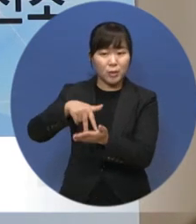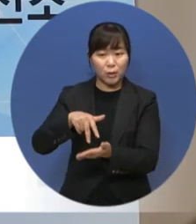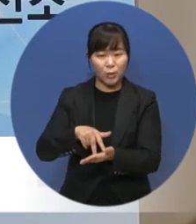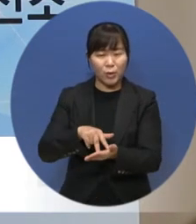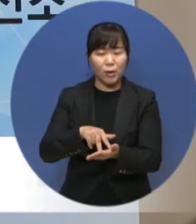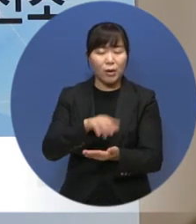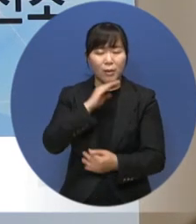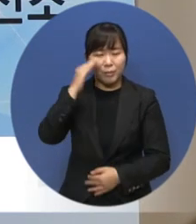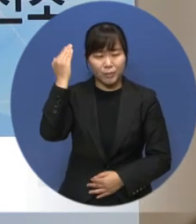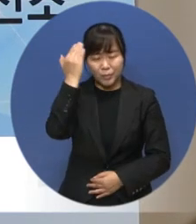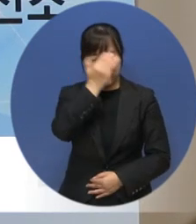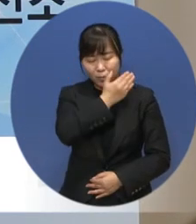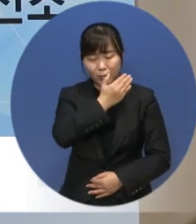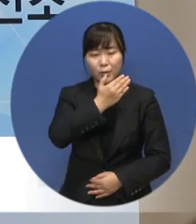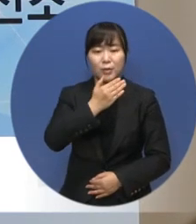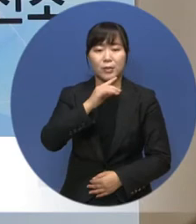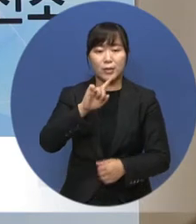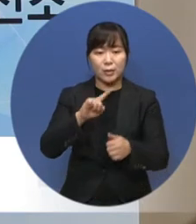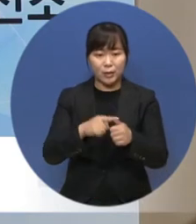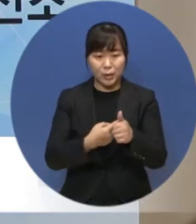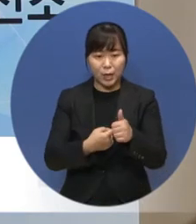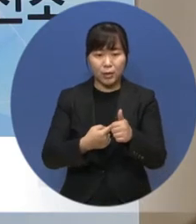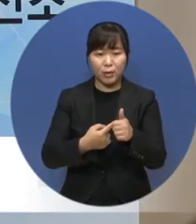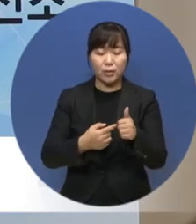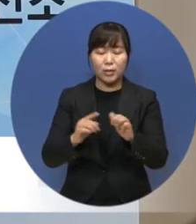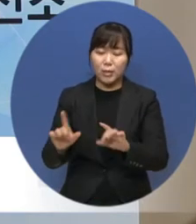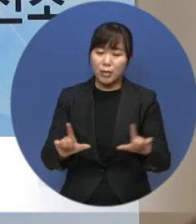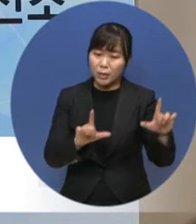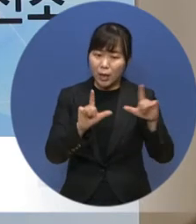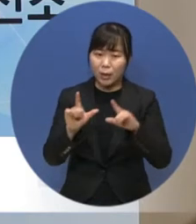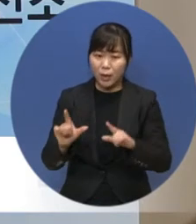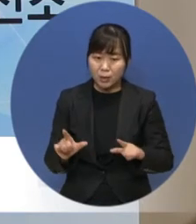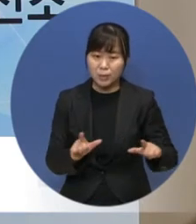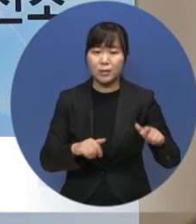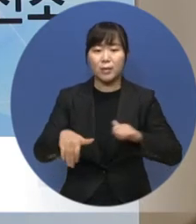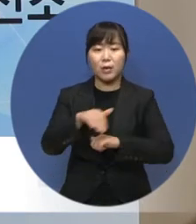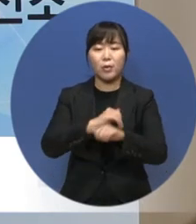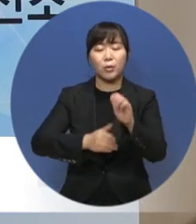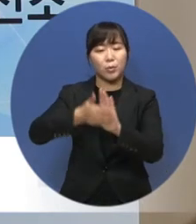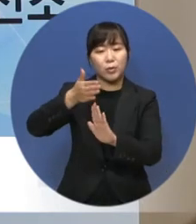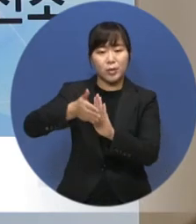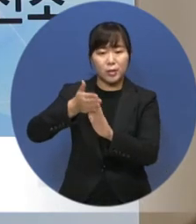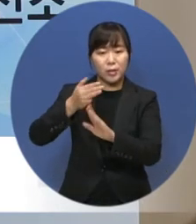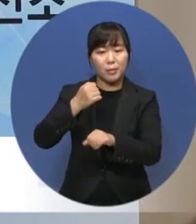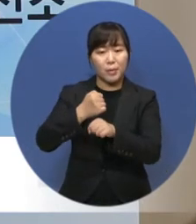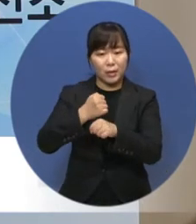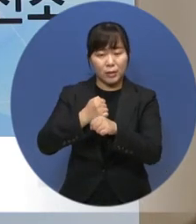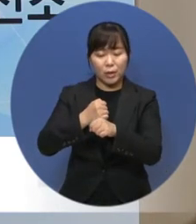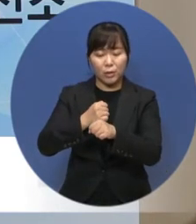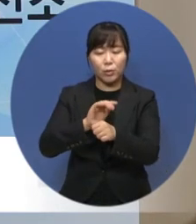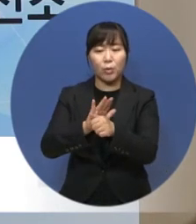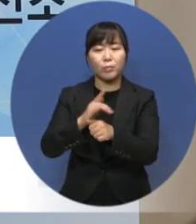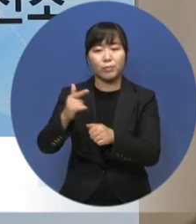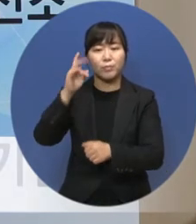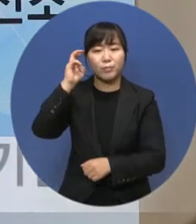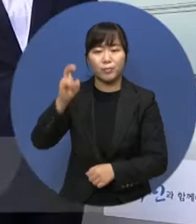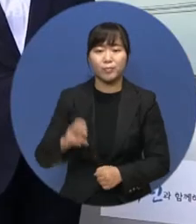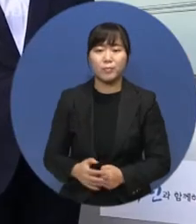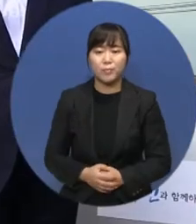도시로서 우리 쾌적한 도시 그다음에 또 자연 생태적인 도시를 만드는 데 큰 도움이